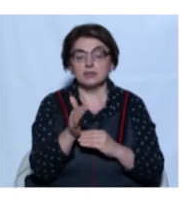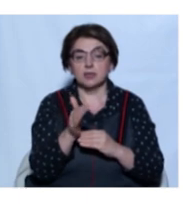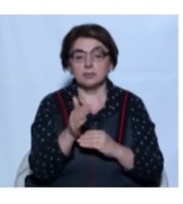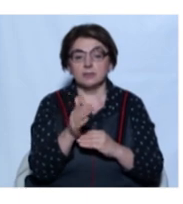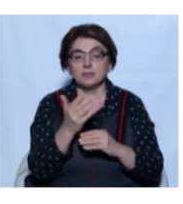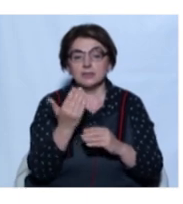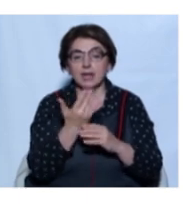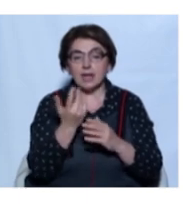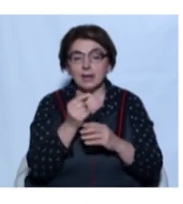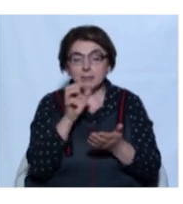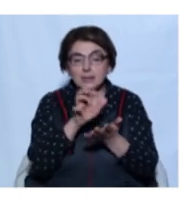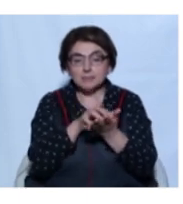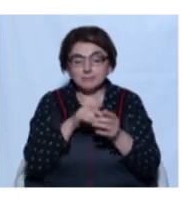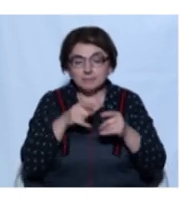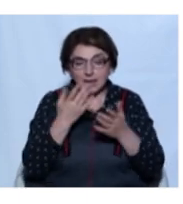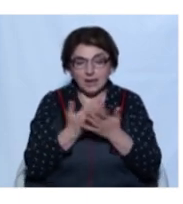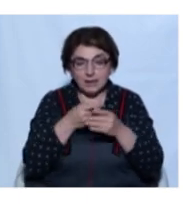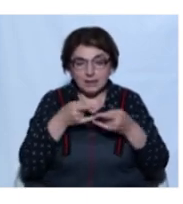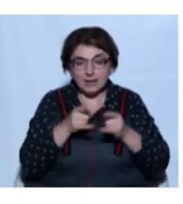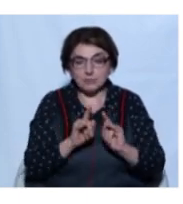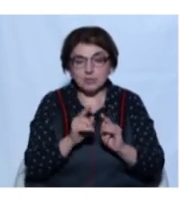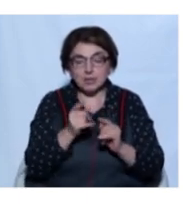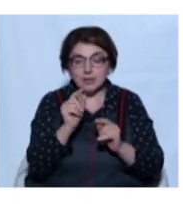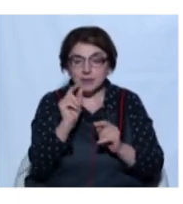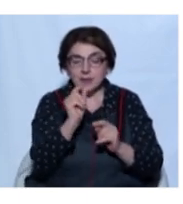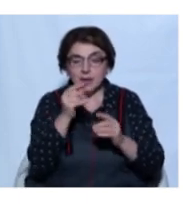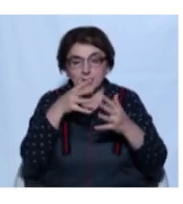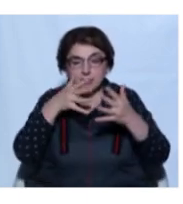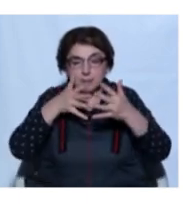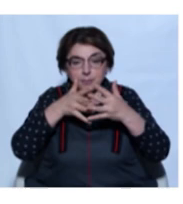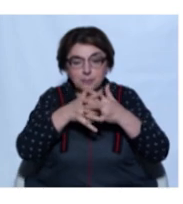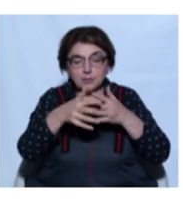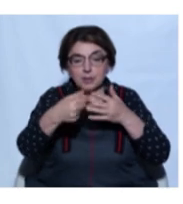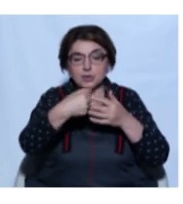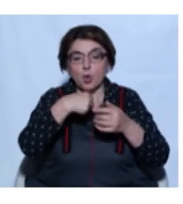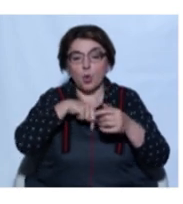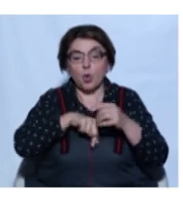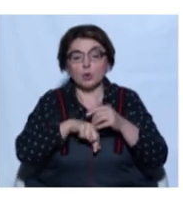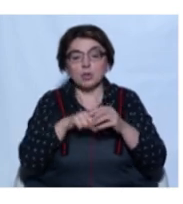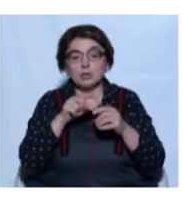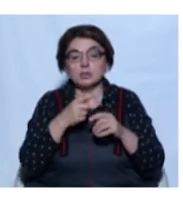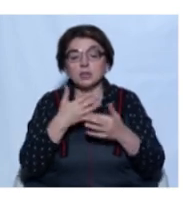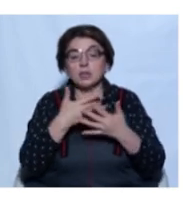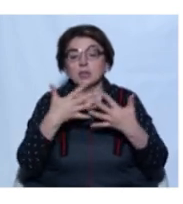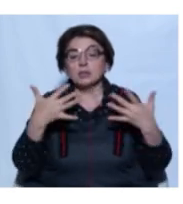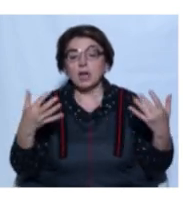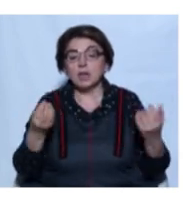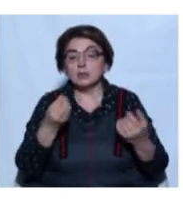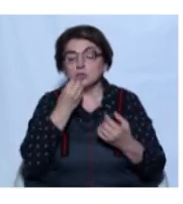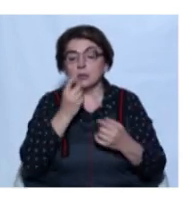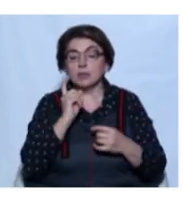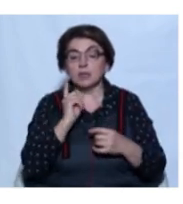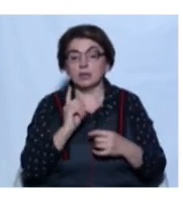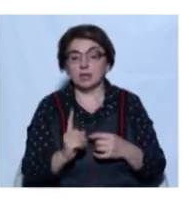ახალ გამოჩეკილი ლიფსიტები მაგალითად, ან აი ეს მიკროსკოპული ორგანიზმები. ამიტომ ისიც ნაირმჭამელია,